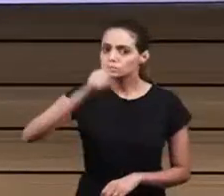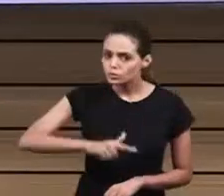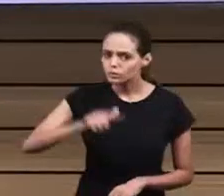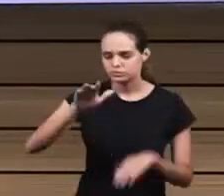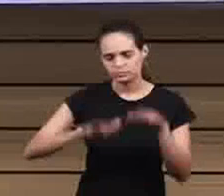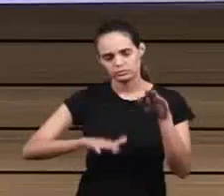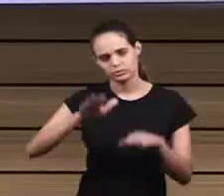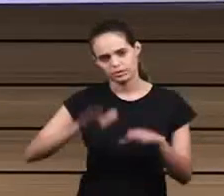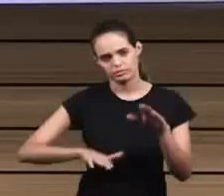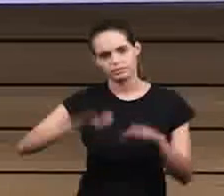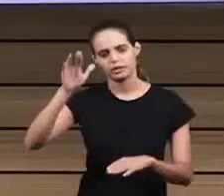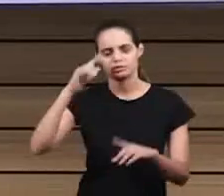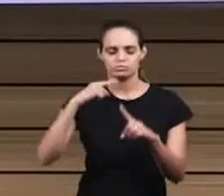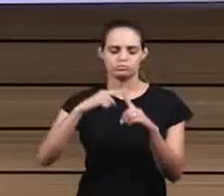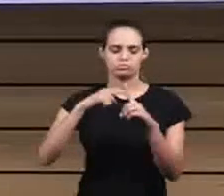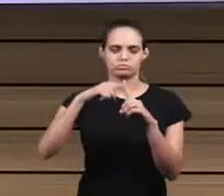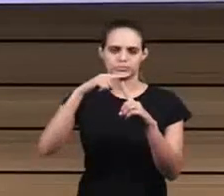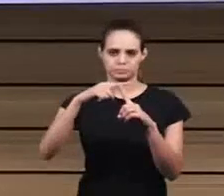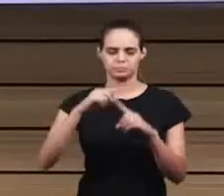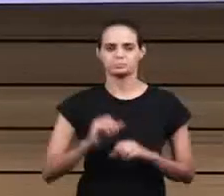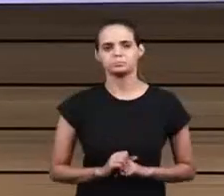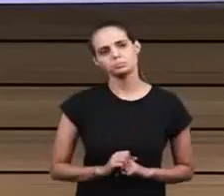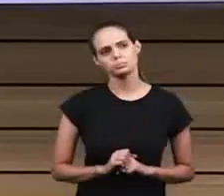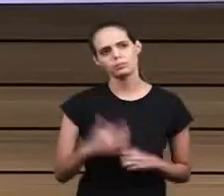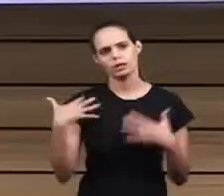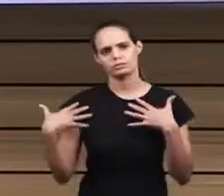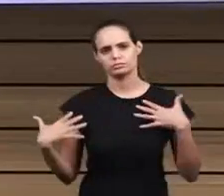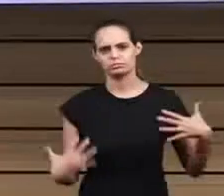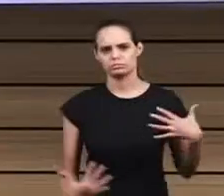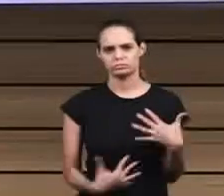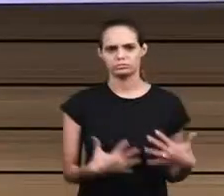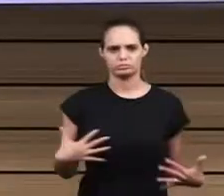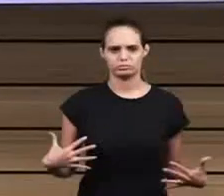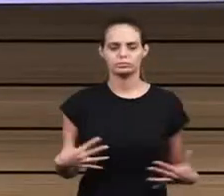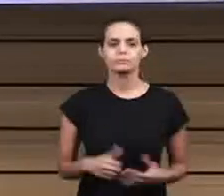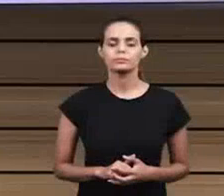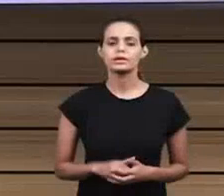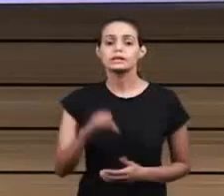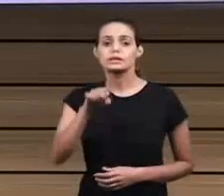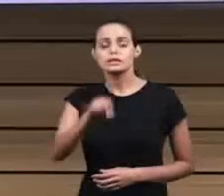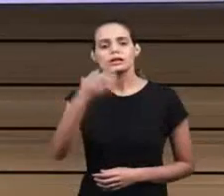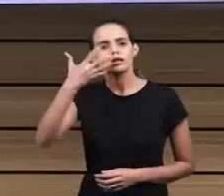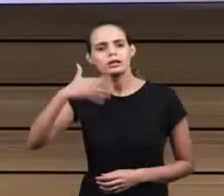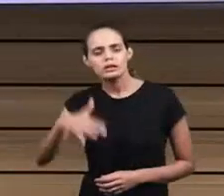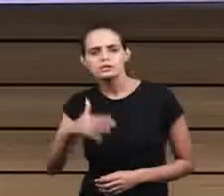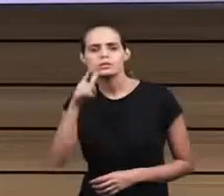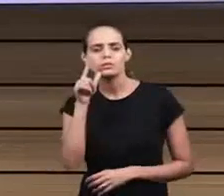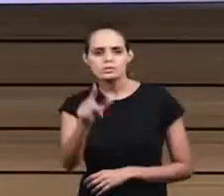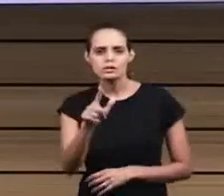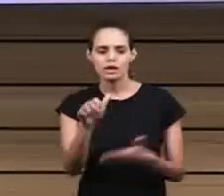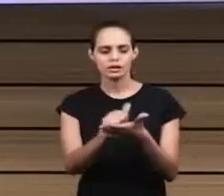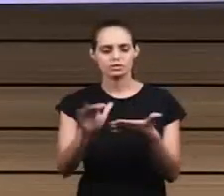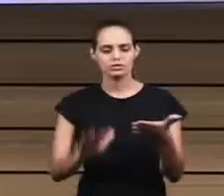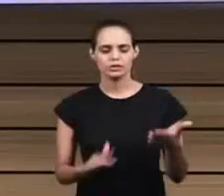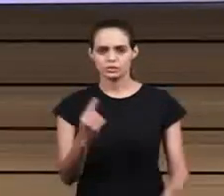selbst ein Leben führen kann in solch hoher Unabhängigkeit wie möglich. Und das für sich hängt vom Grad der